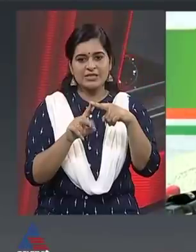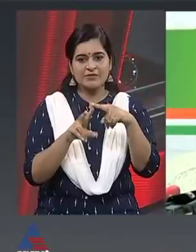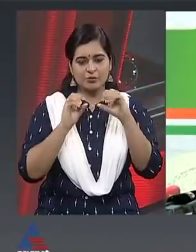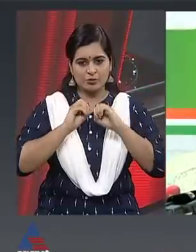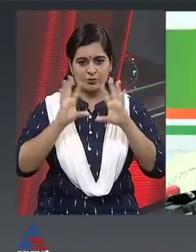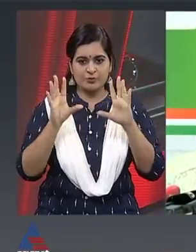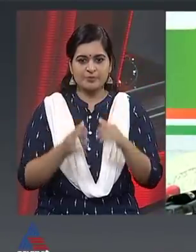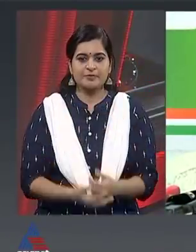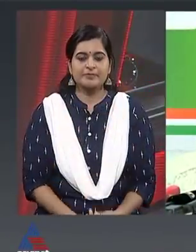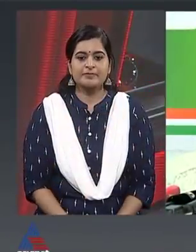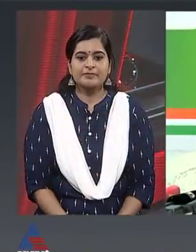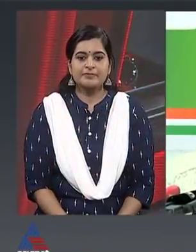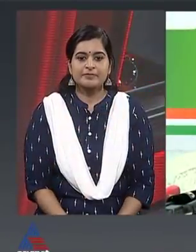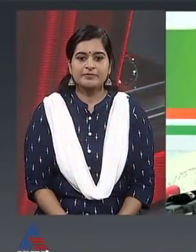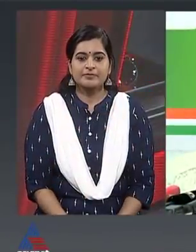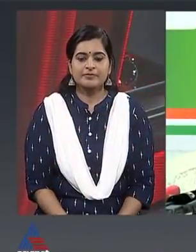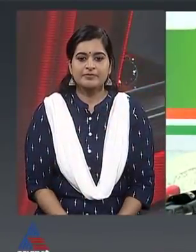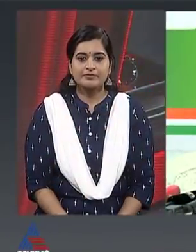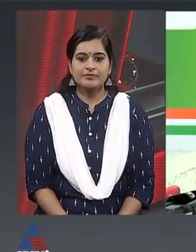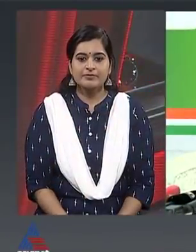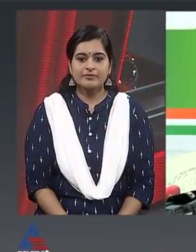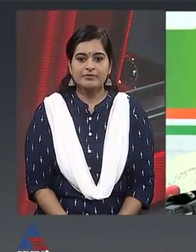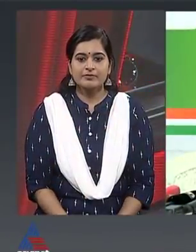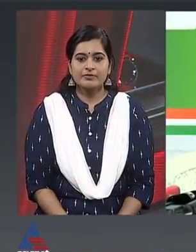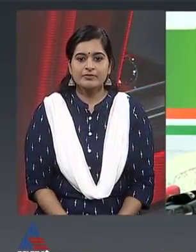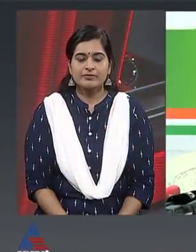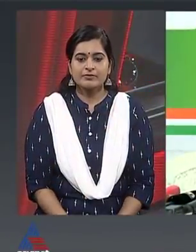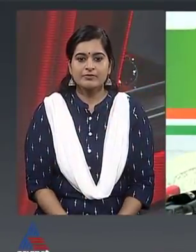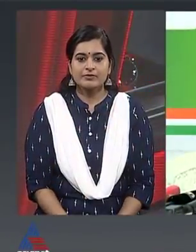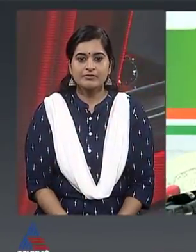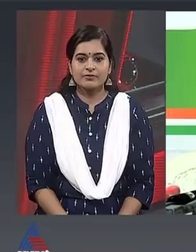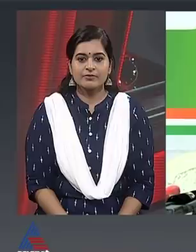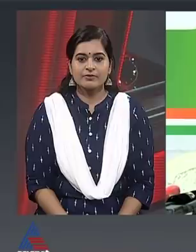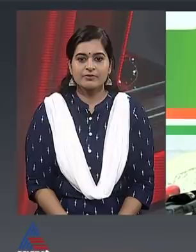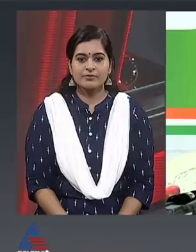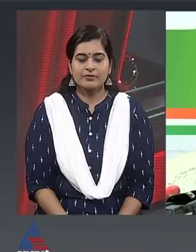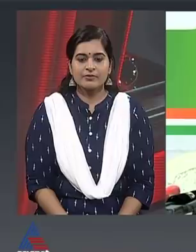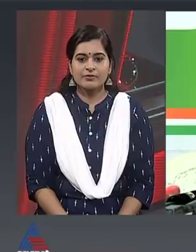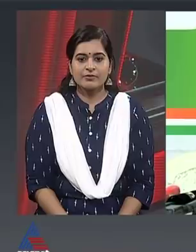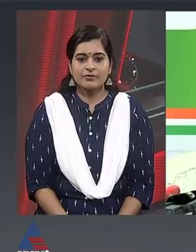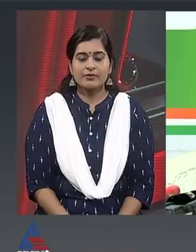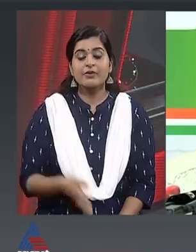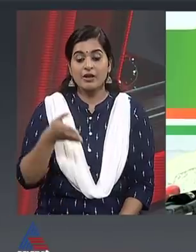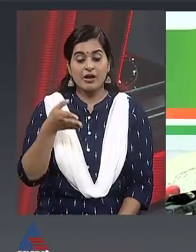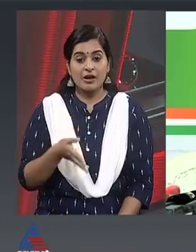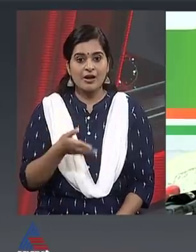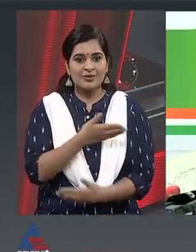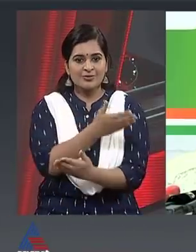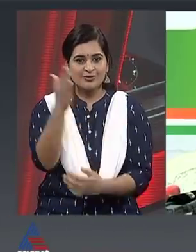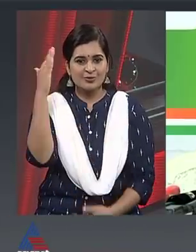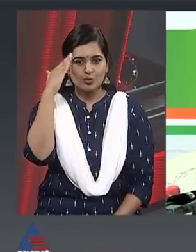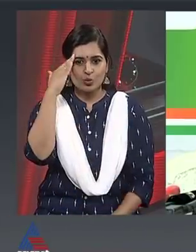അധികാരത്തിന്റെ ഒരു തീരുമാനം എടുക്കാൻ കഴിയാത്തൊരു സമയത്ത് പി എസ് സി